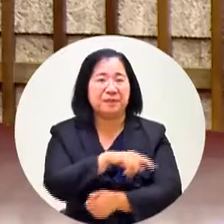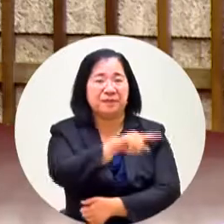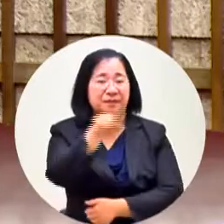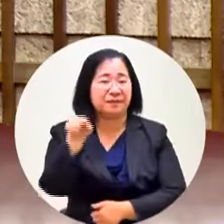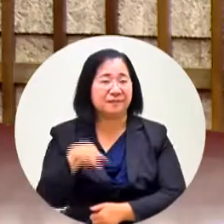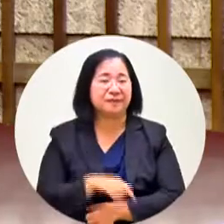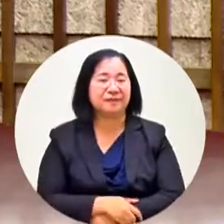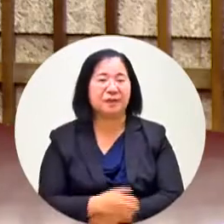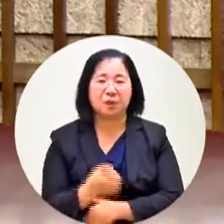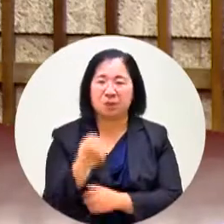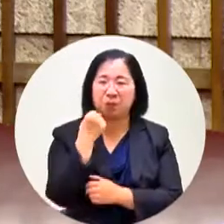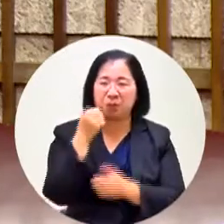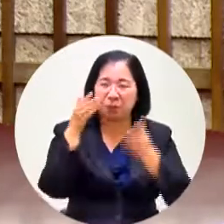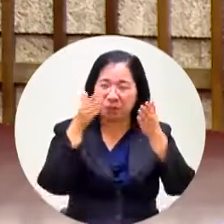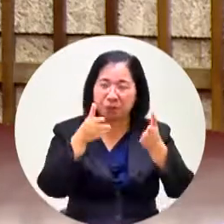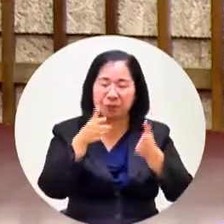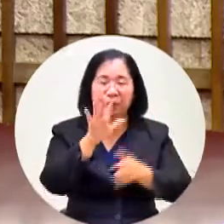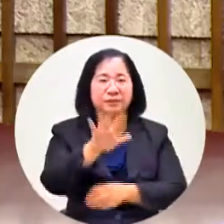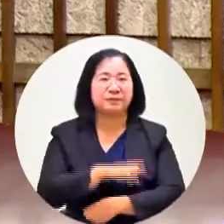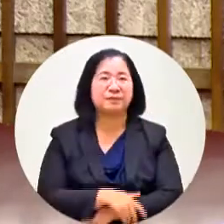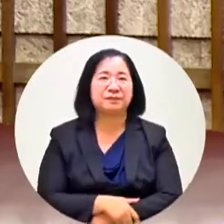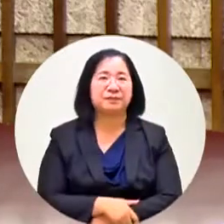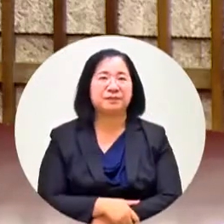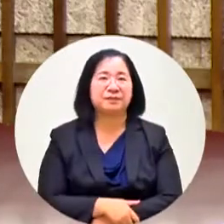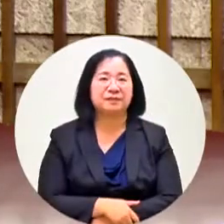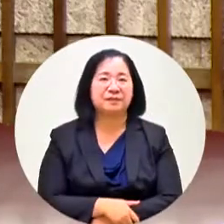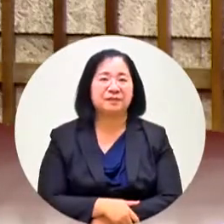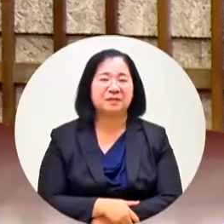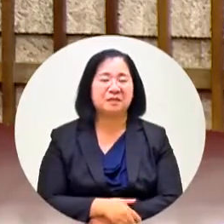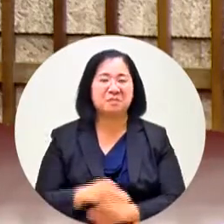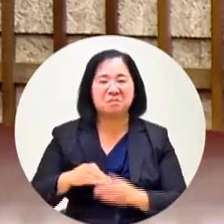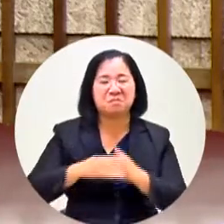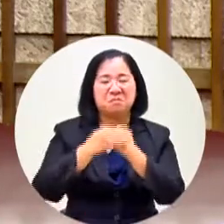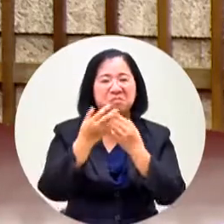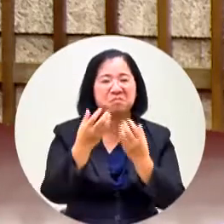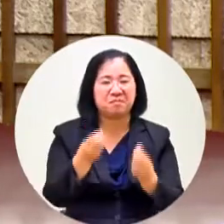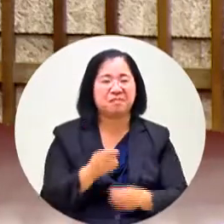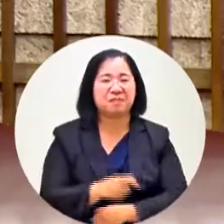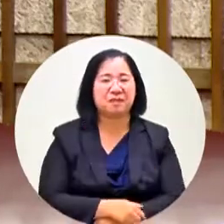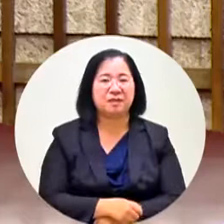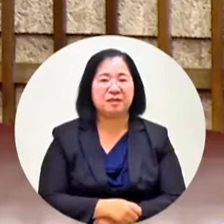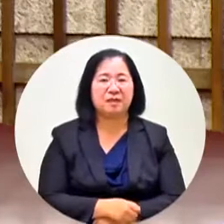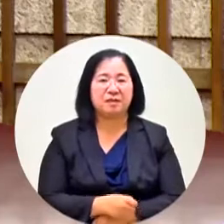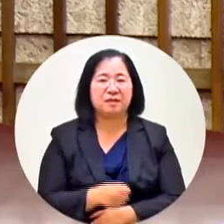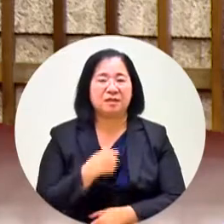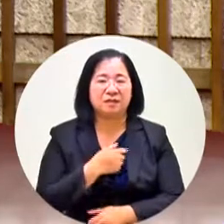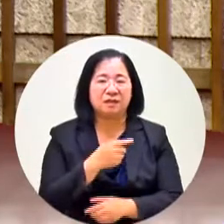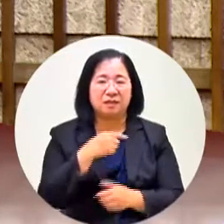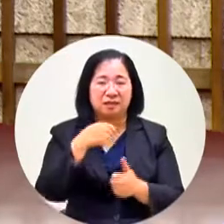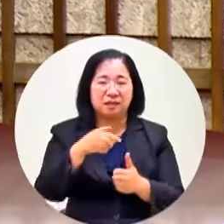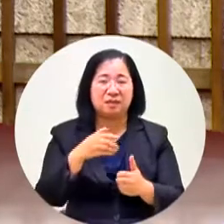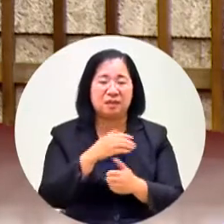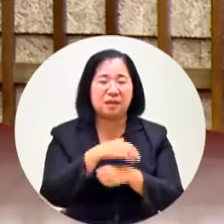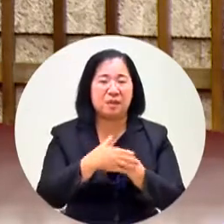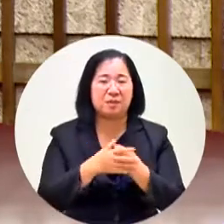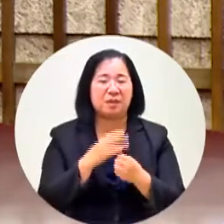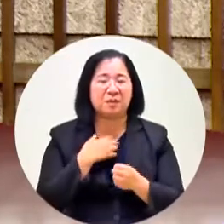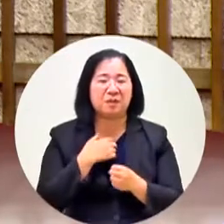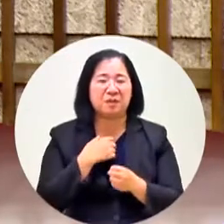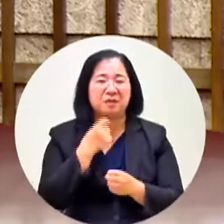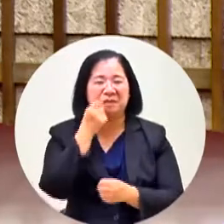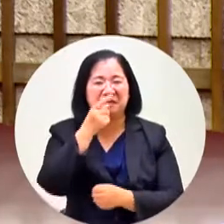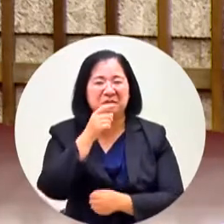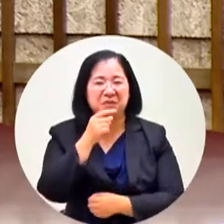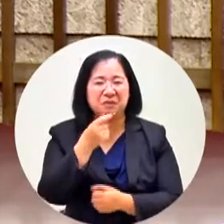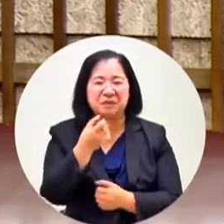好，谢谢，谢谢哈。我想刚刚议长有特别介绍，我们这个高雄市教育协会，他们已经